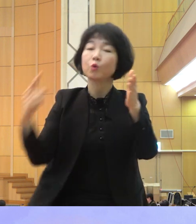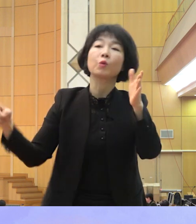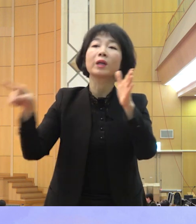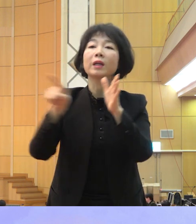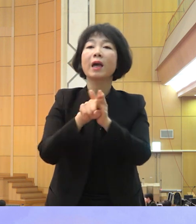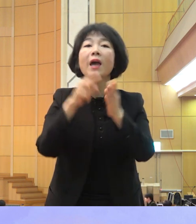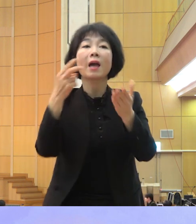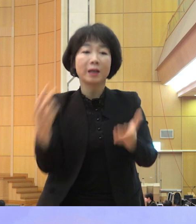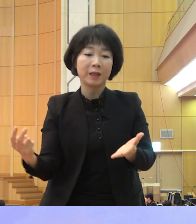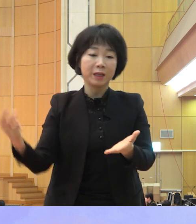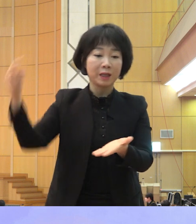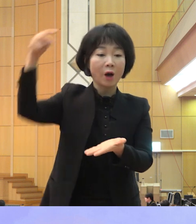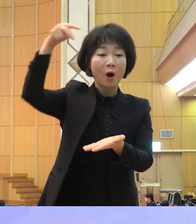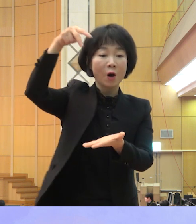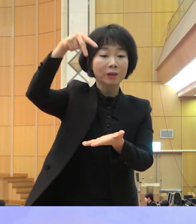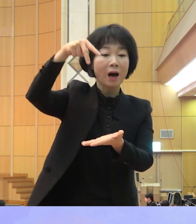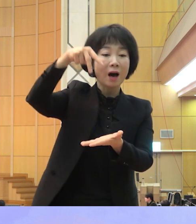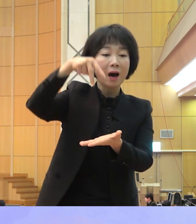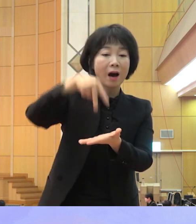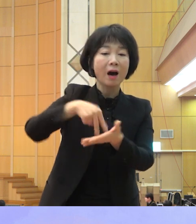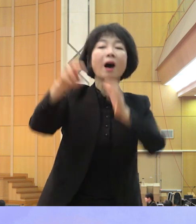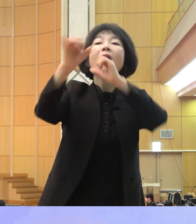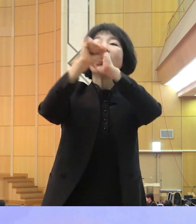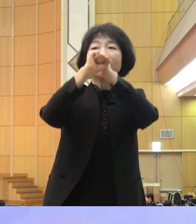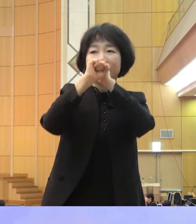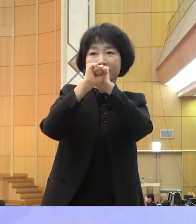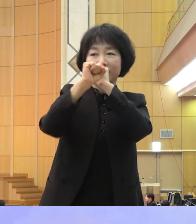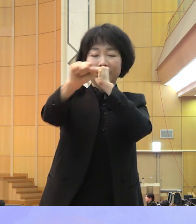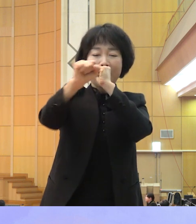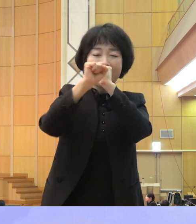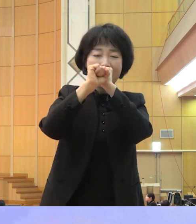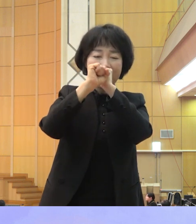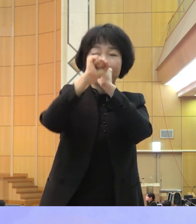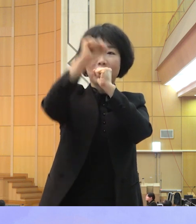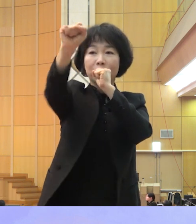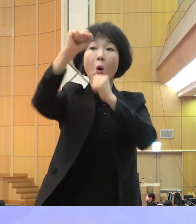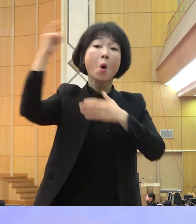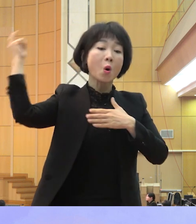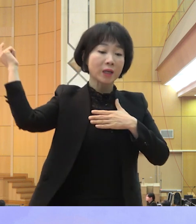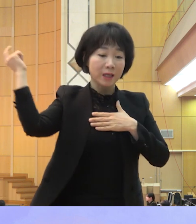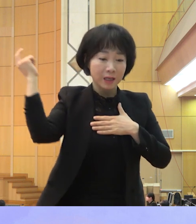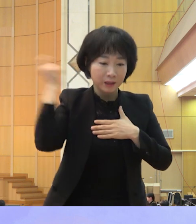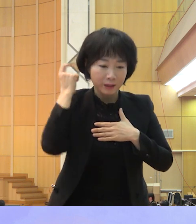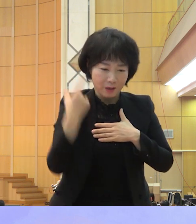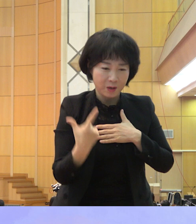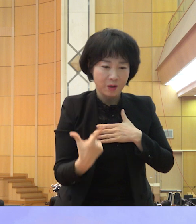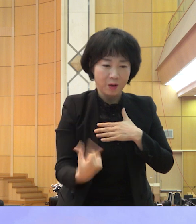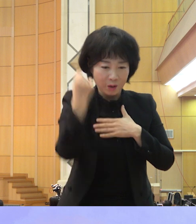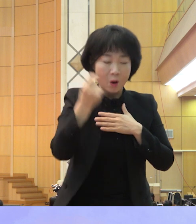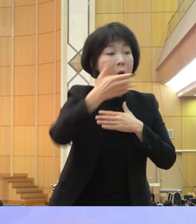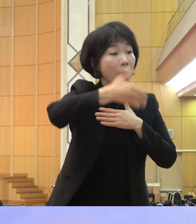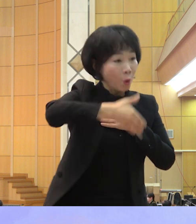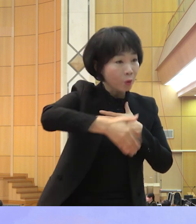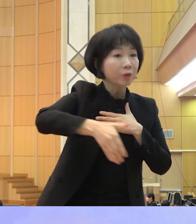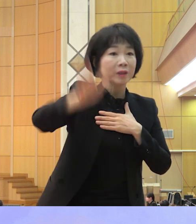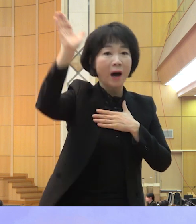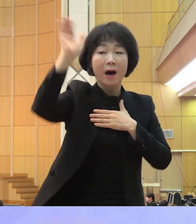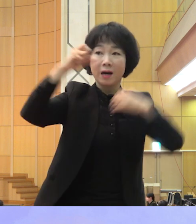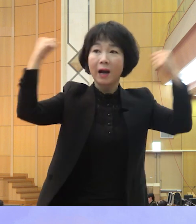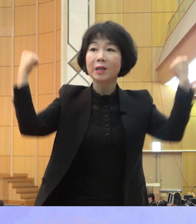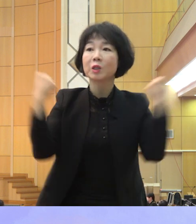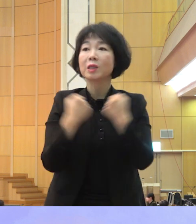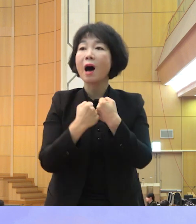군병들아, 주 위에 일어나. 그 나팔 소리 듣고